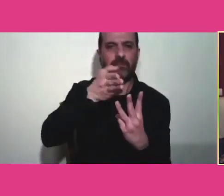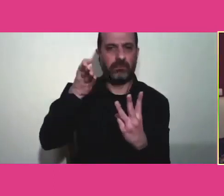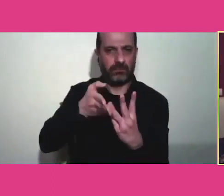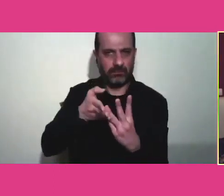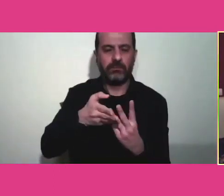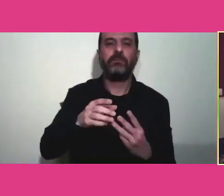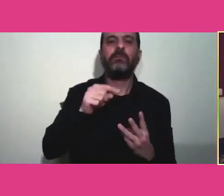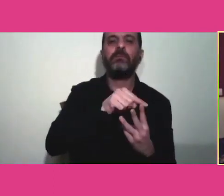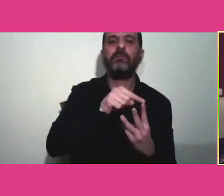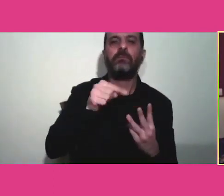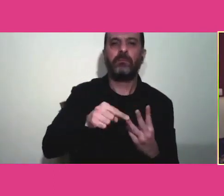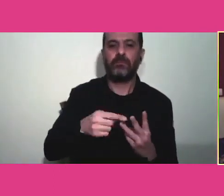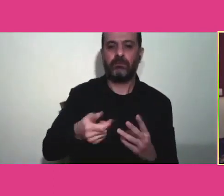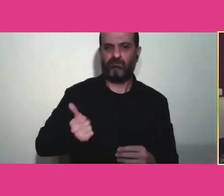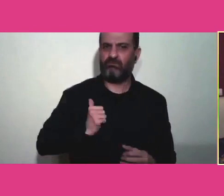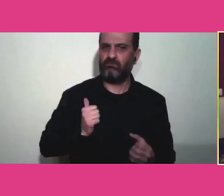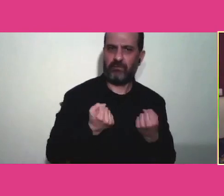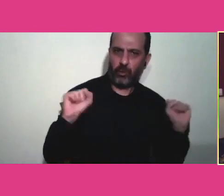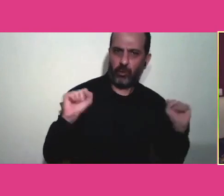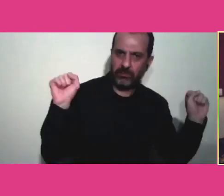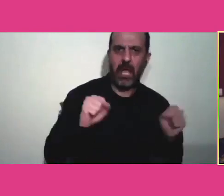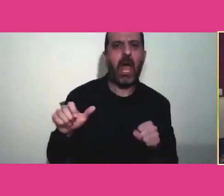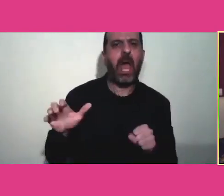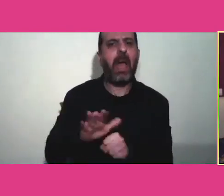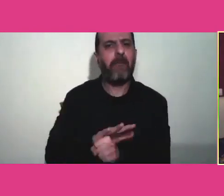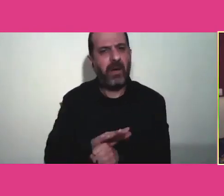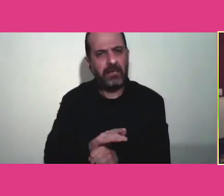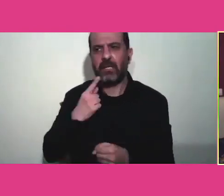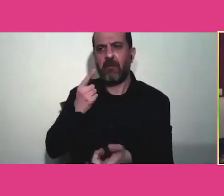εξής: η αυτονομία, η επάρκεια και η σχετικότητα.